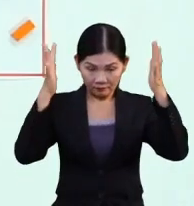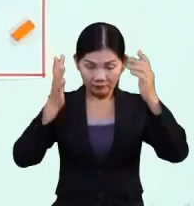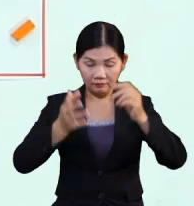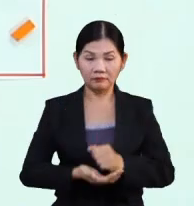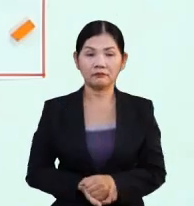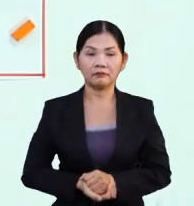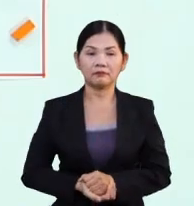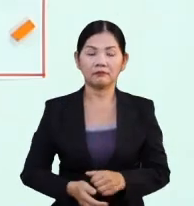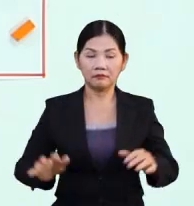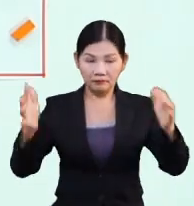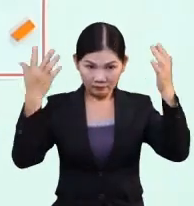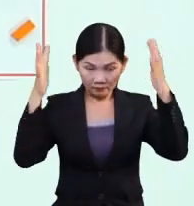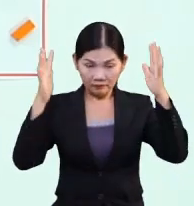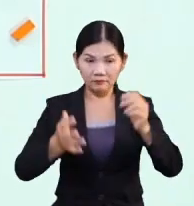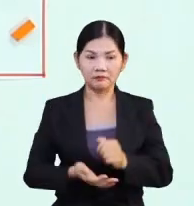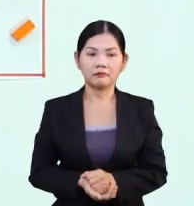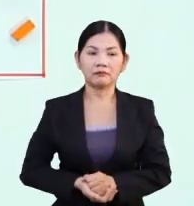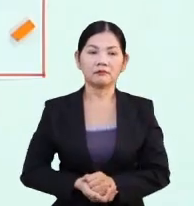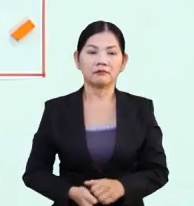ណា